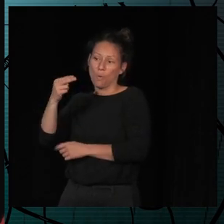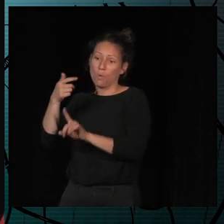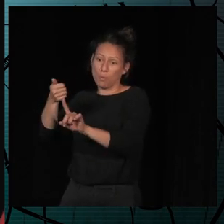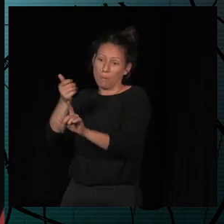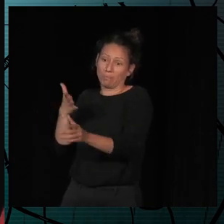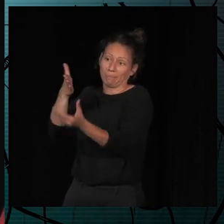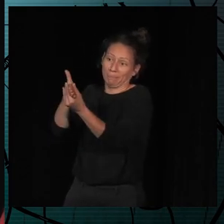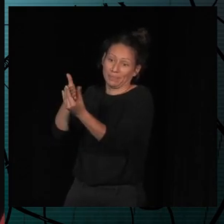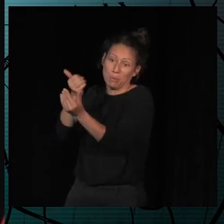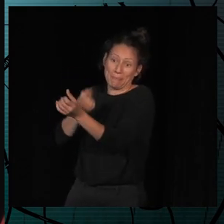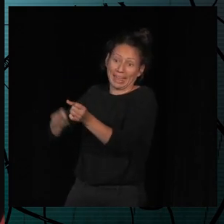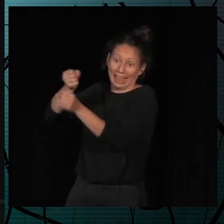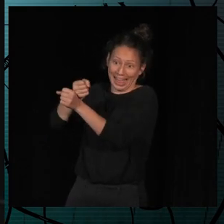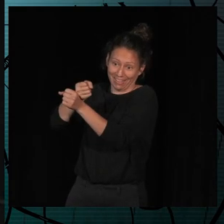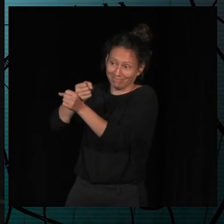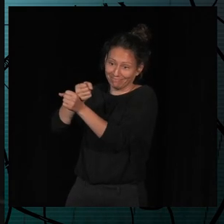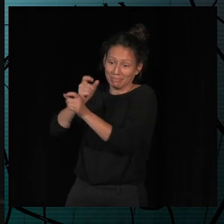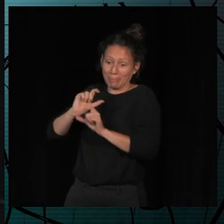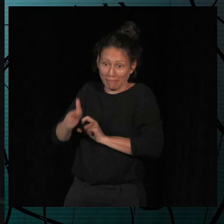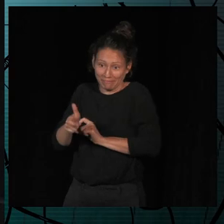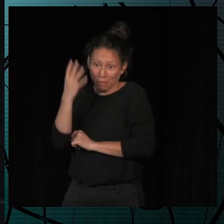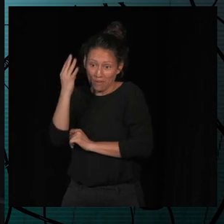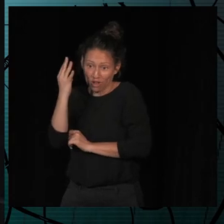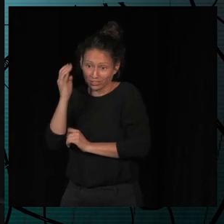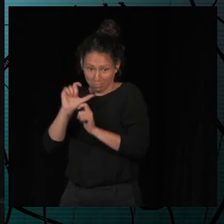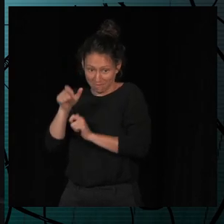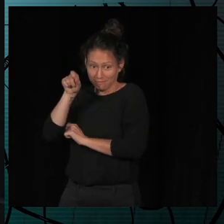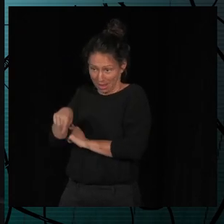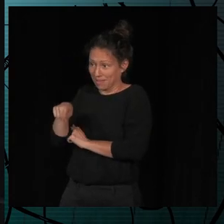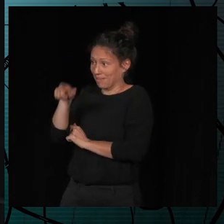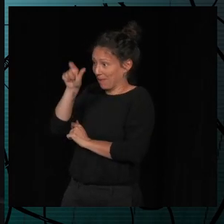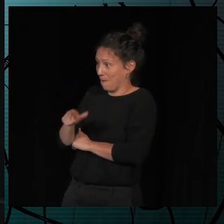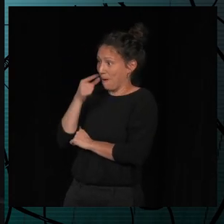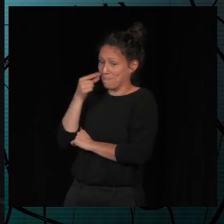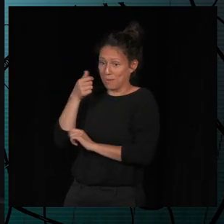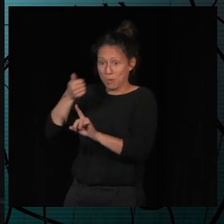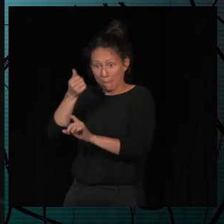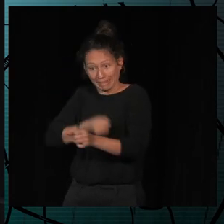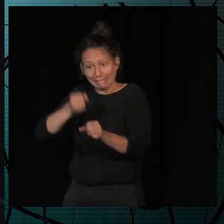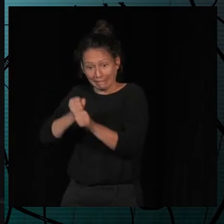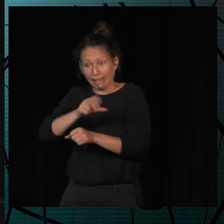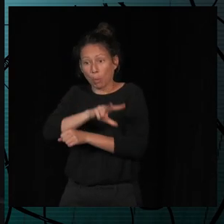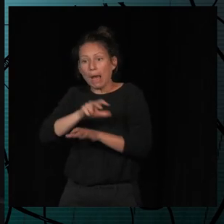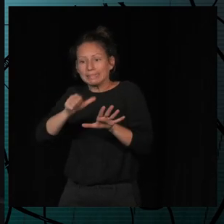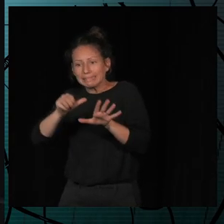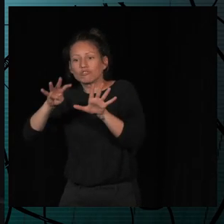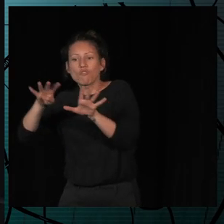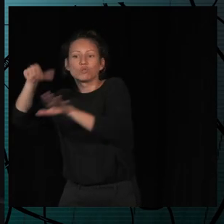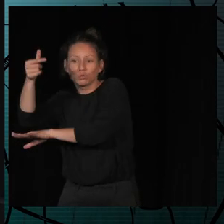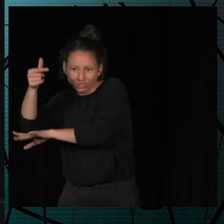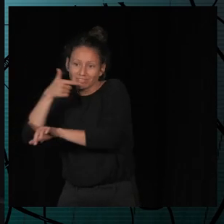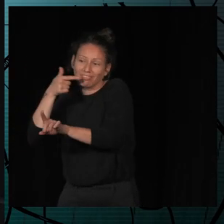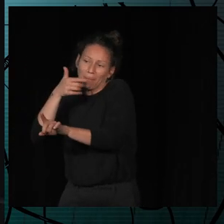oui bah le le créateur de cette du 36 9 12 est présent euh bon il a eu le mérite